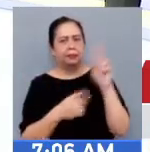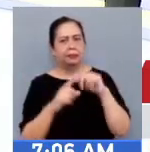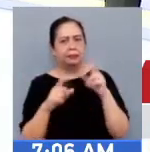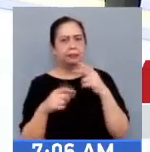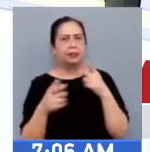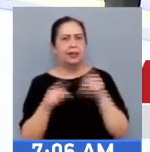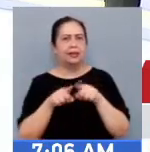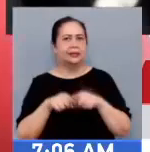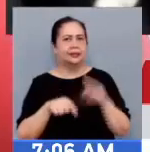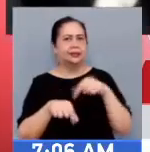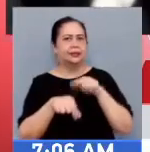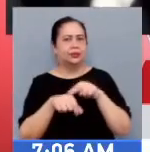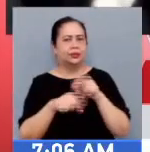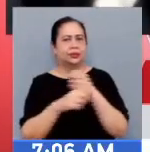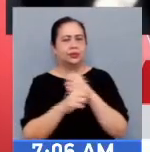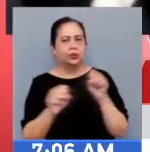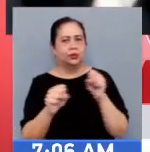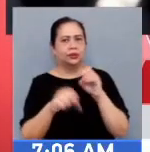Advisor?